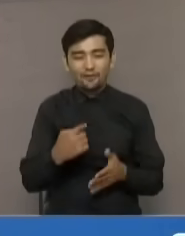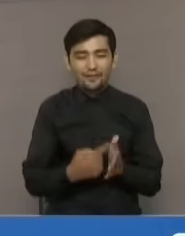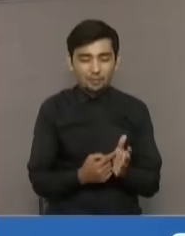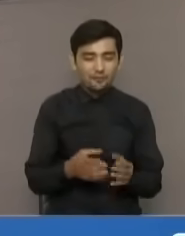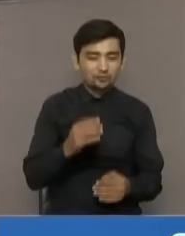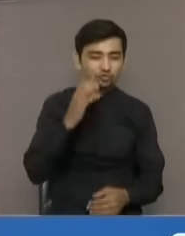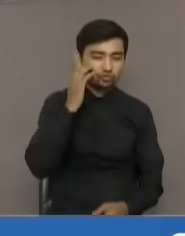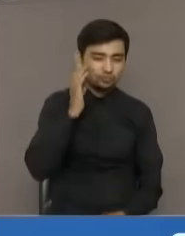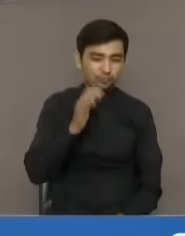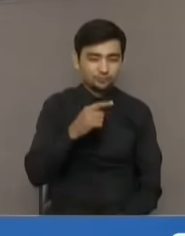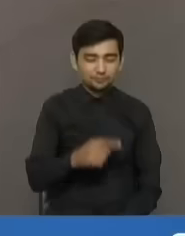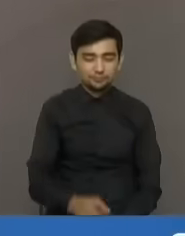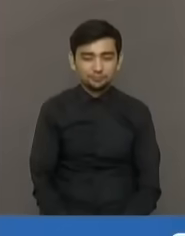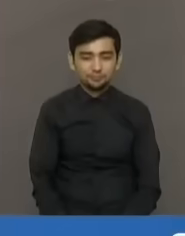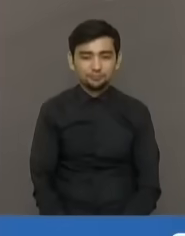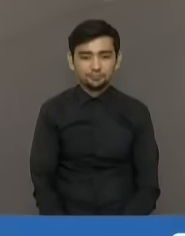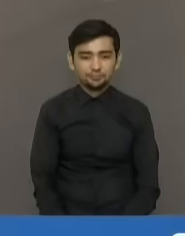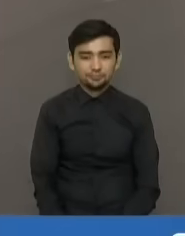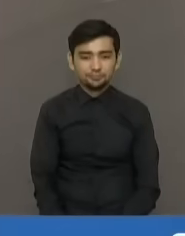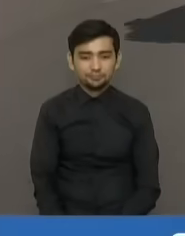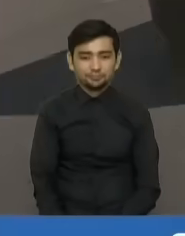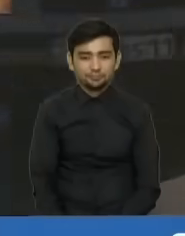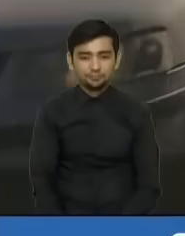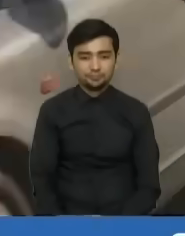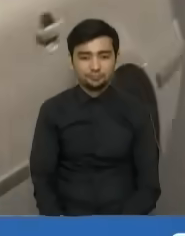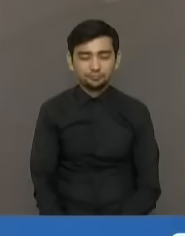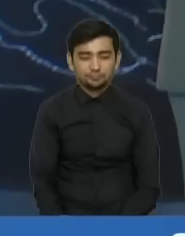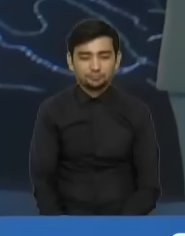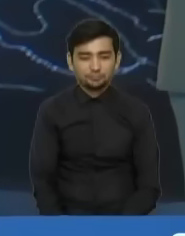отыр. Абай Нұржанұлы, Бақыт Ахметов, Информбюро.